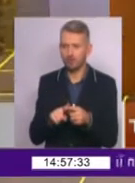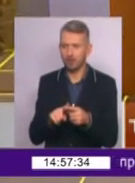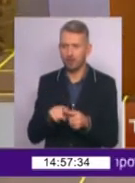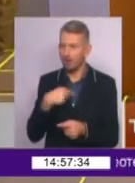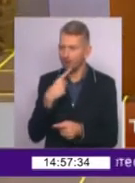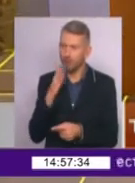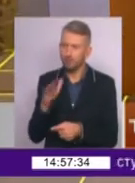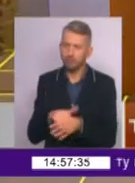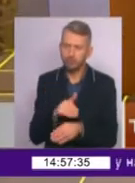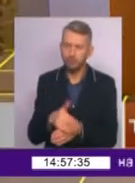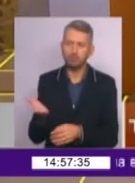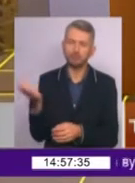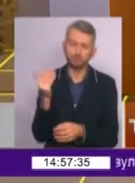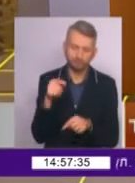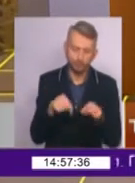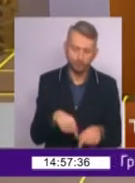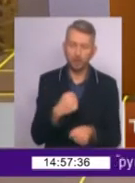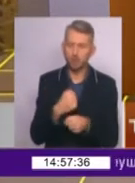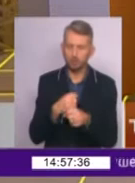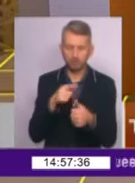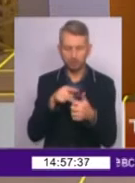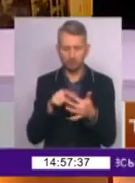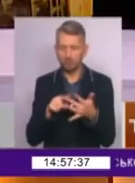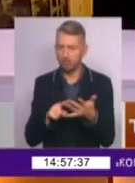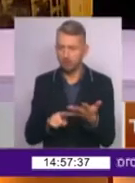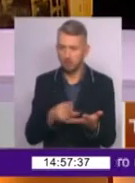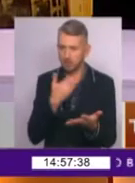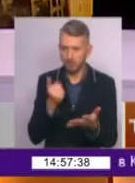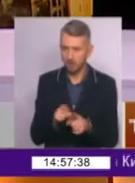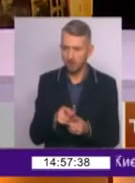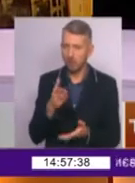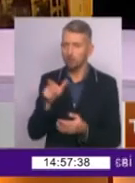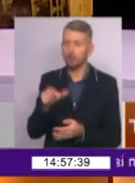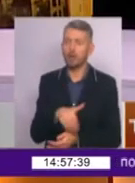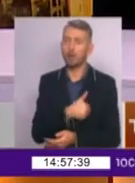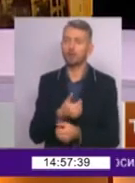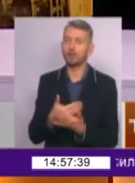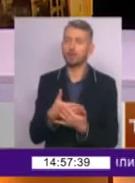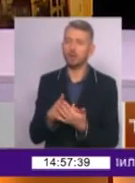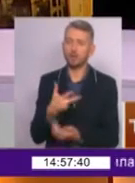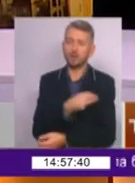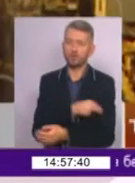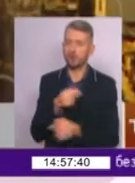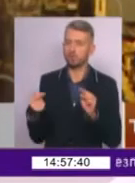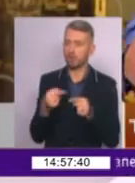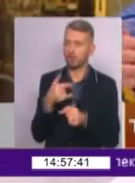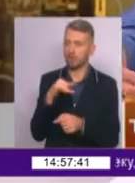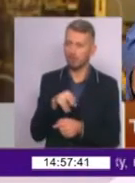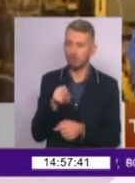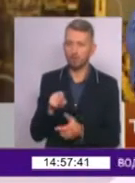будь добрий, іди сюди, зроби це. Якщо людина хоче, наприклад, вакцинуватись від грипу, вона має